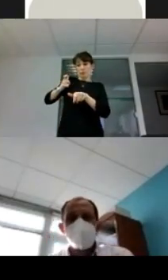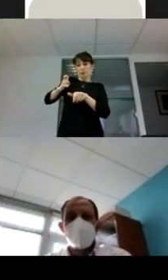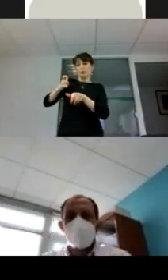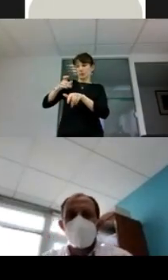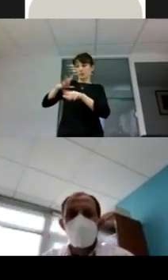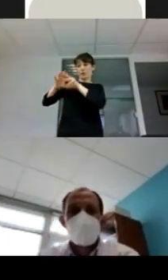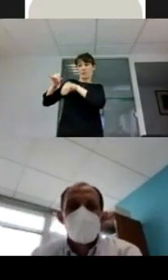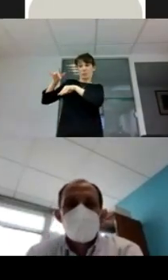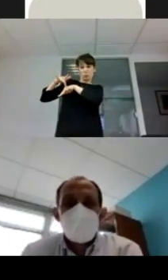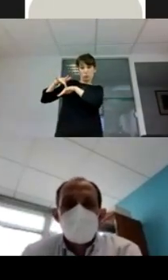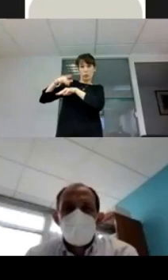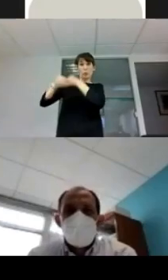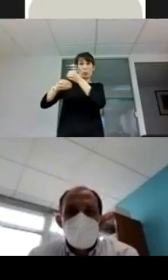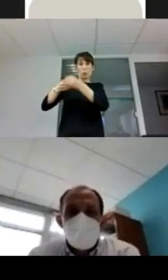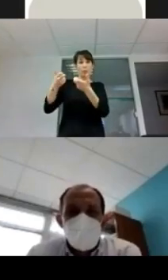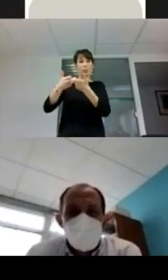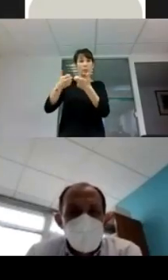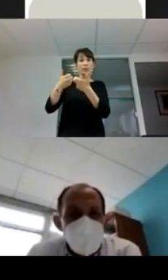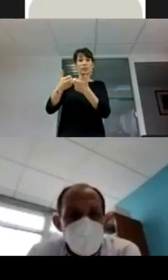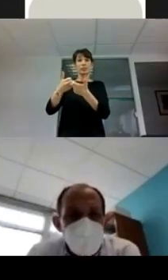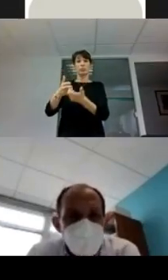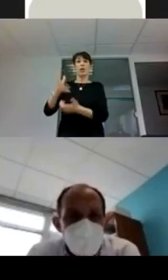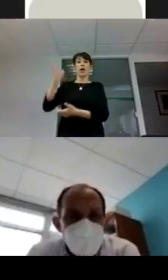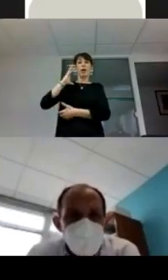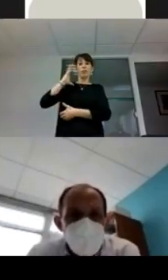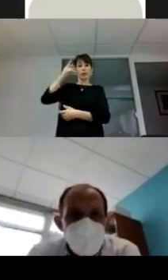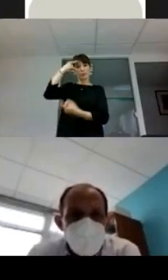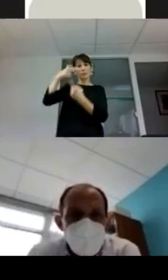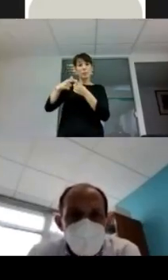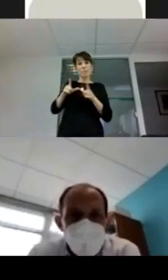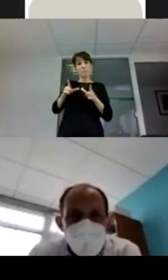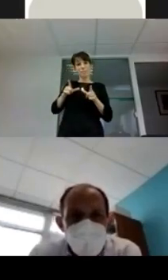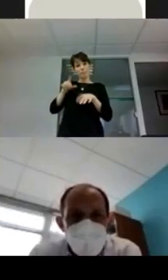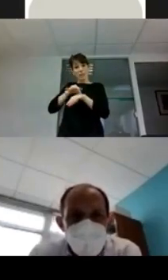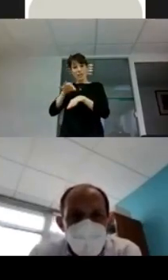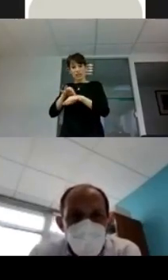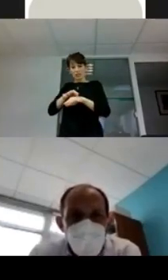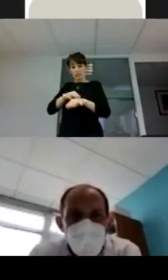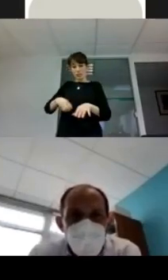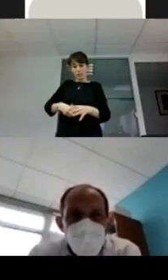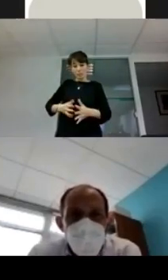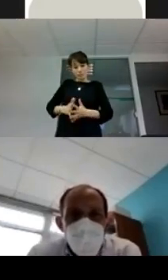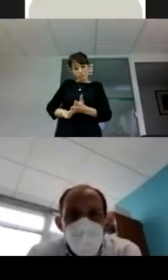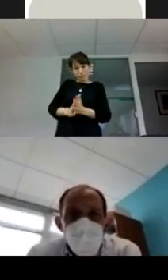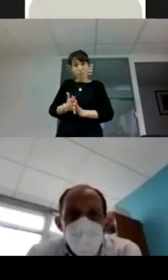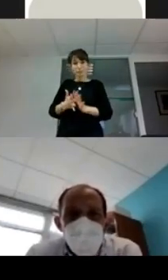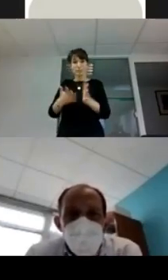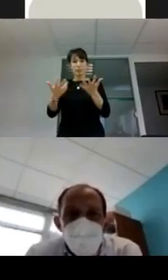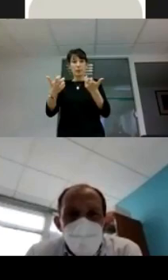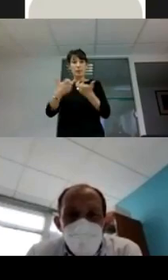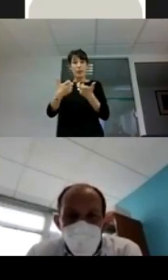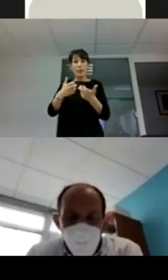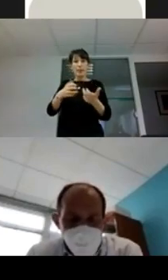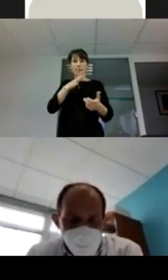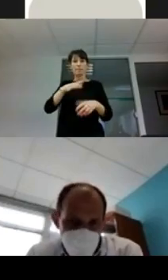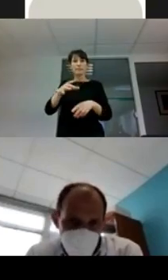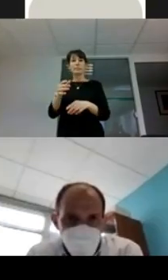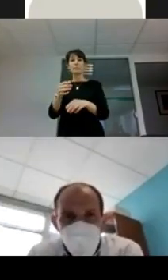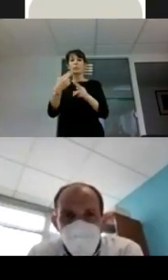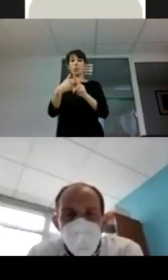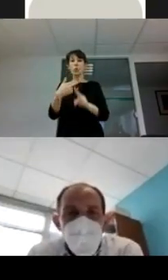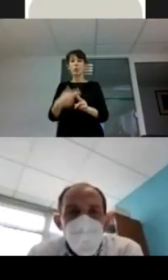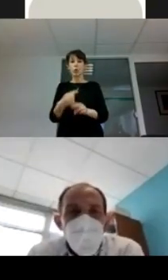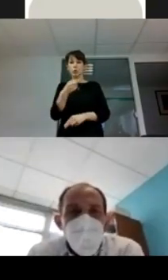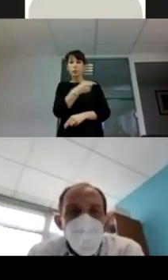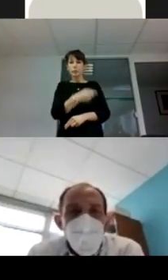antécédents au premier degré, ou des antécédents sur le plan personnel de maladies inflammatoires chroniques intestinales,